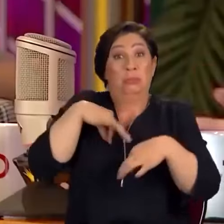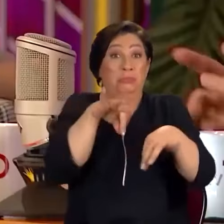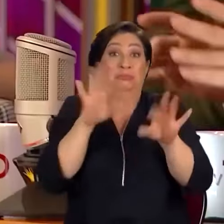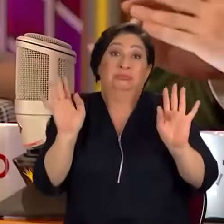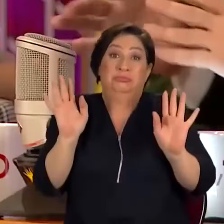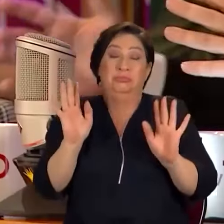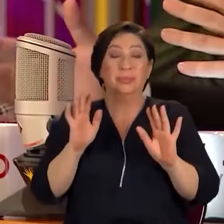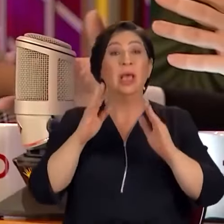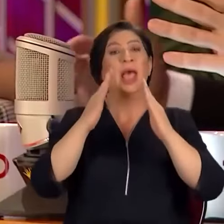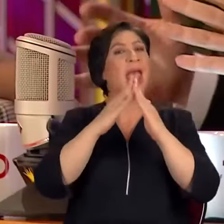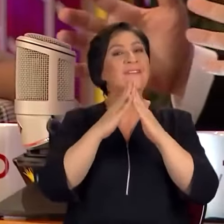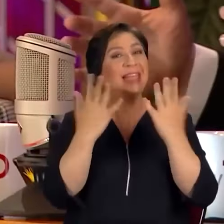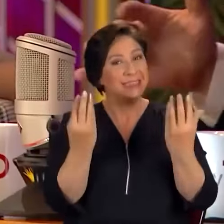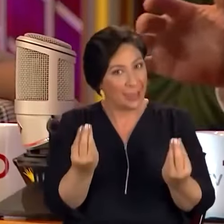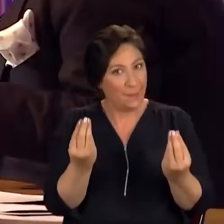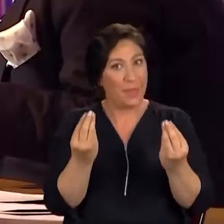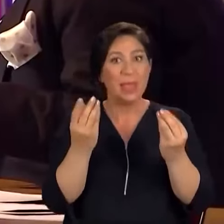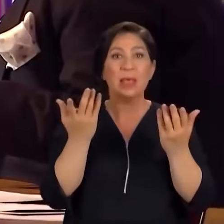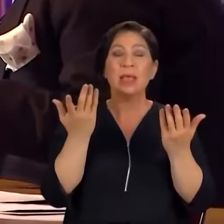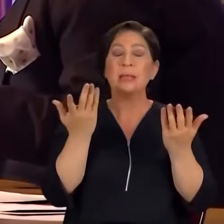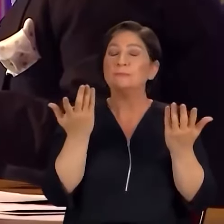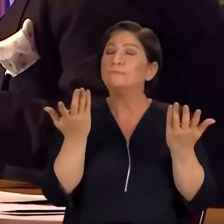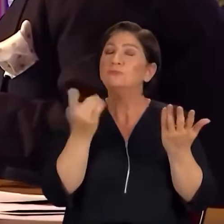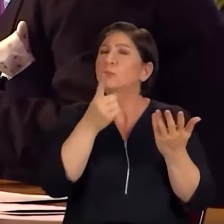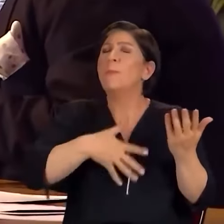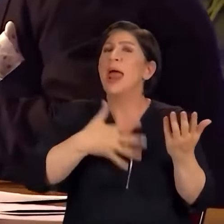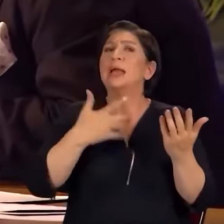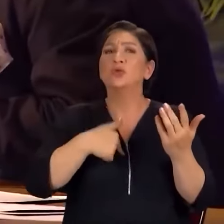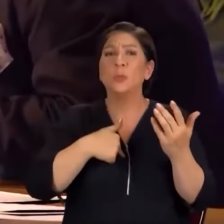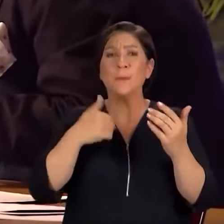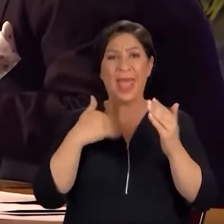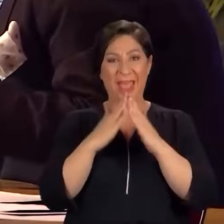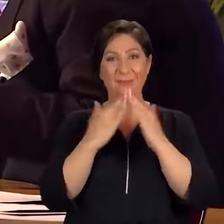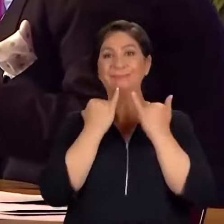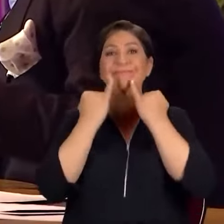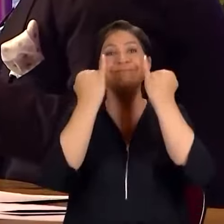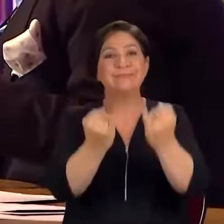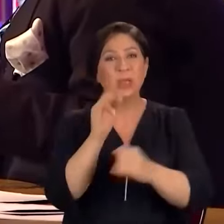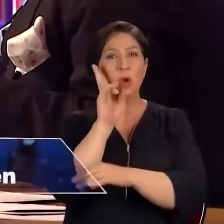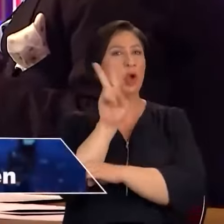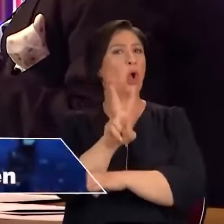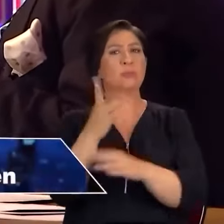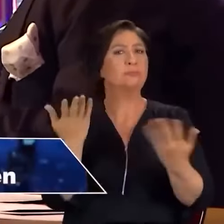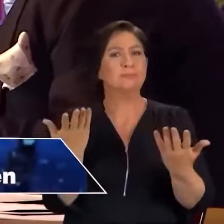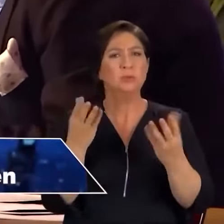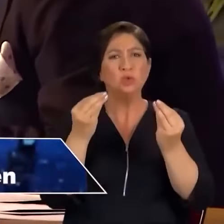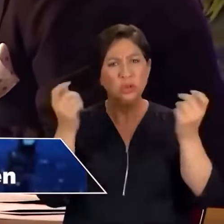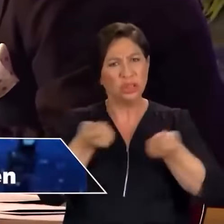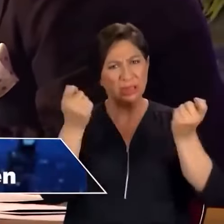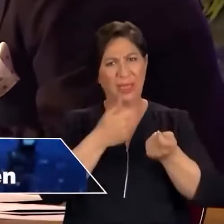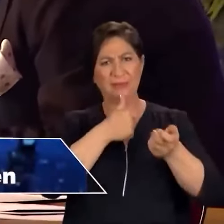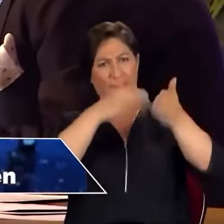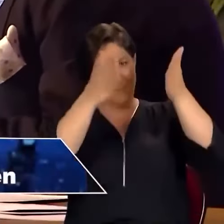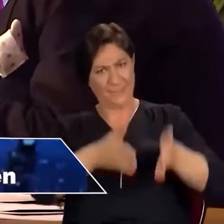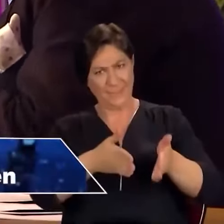yalancısıyım. Peki evde durumlar nasıl? Çünkü şunu merak ediyorum. Ben evine geldiğim zaman da gördüğüm şey çok çalışan bir